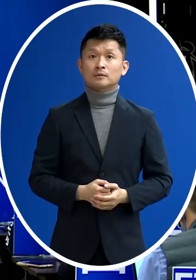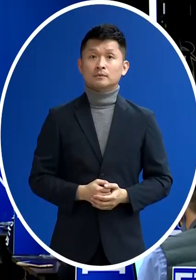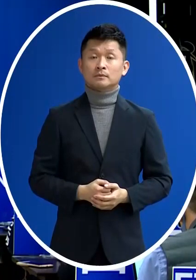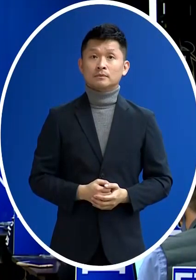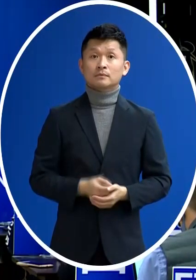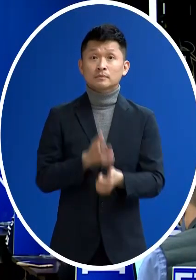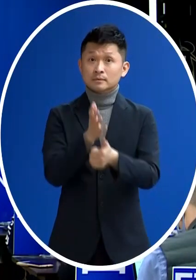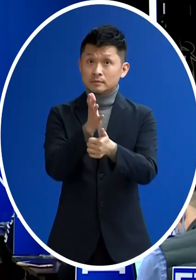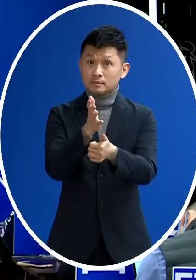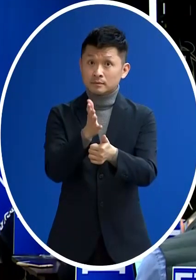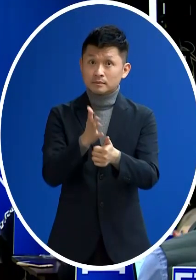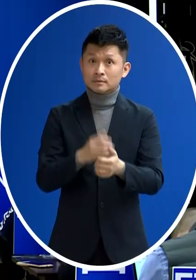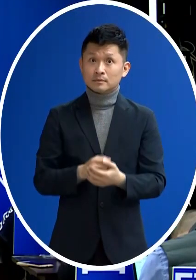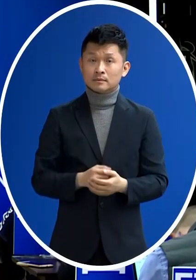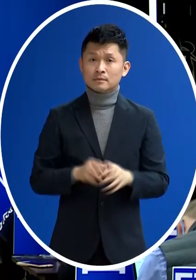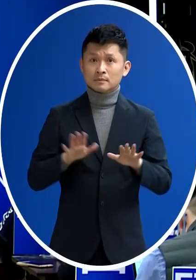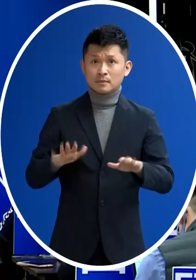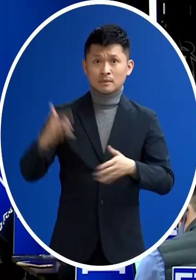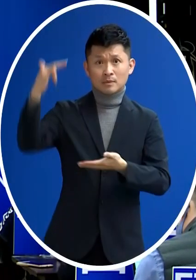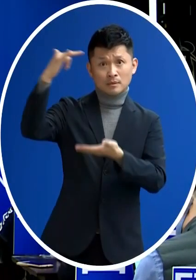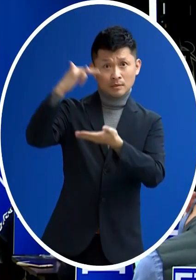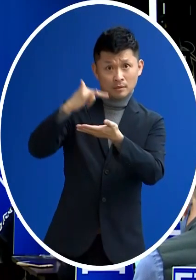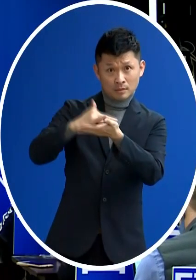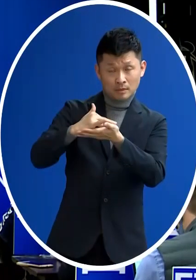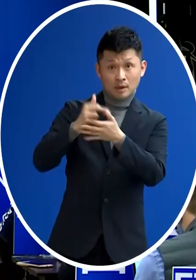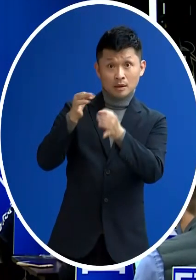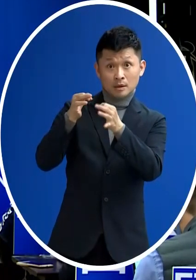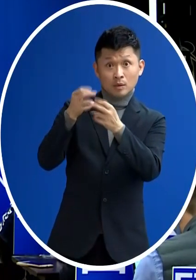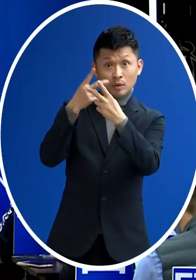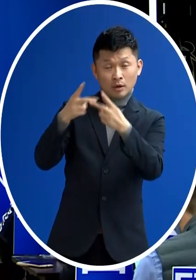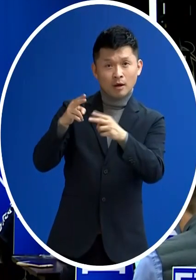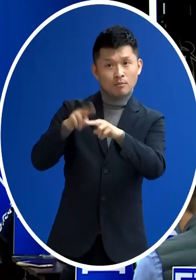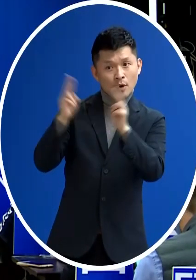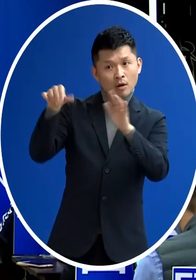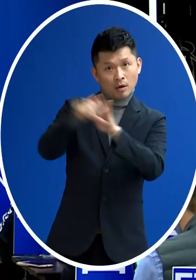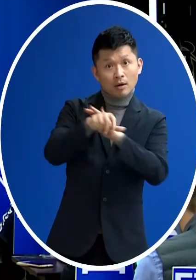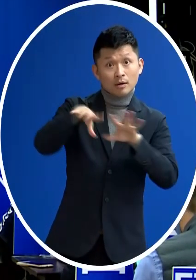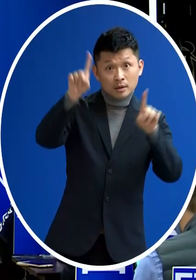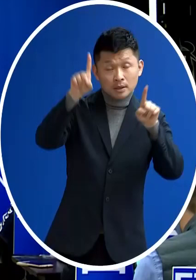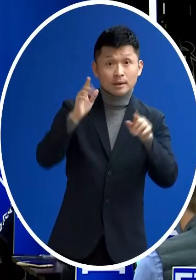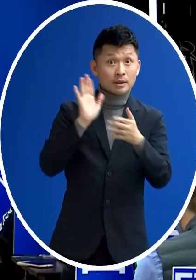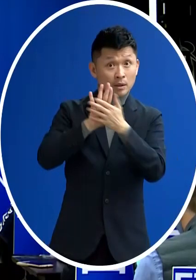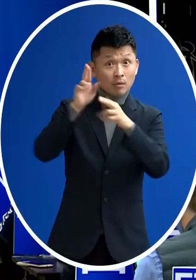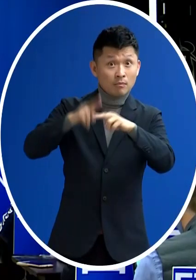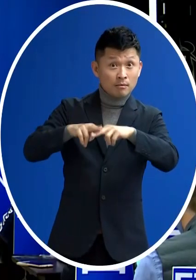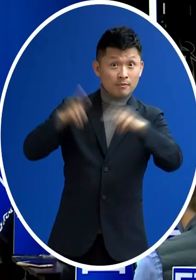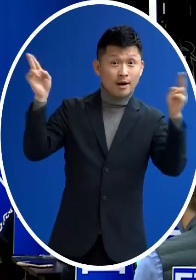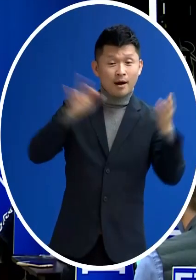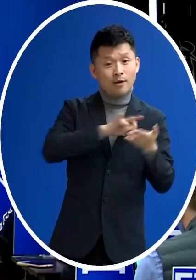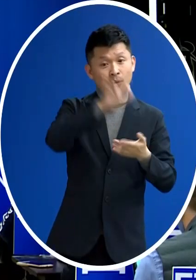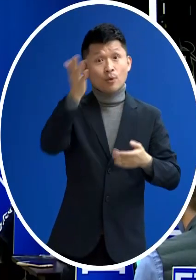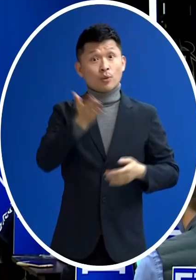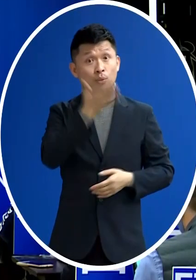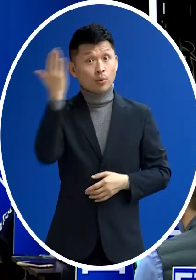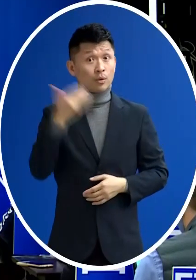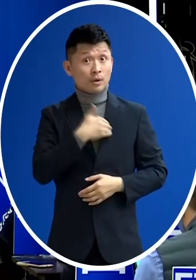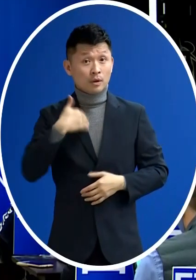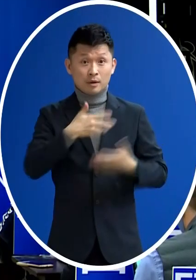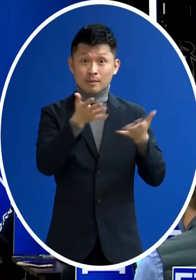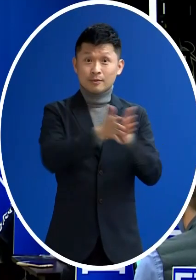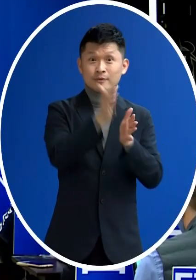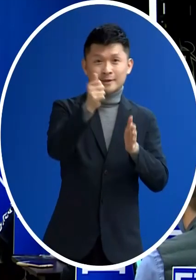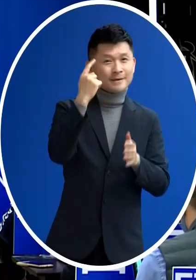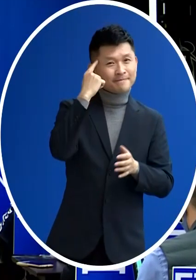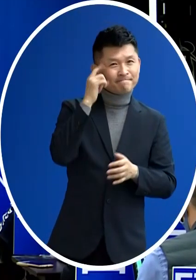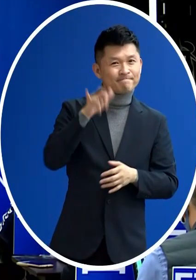部长好，想请教一下，因为现在边境会从这个商务客开始松绑，那未来如果真的是解封，我们可以出国旅游的话，那部长自己有最想